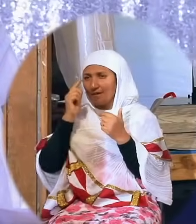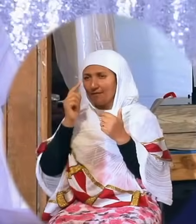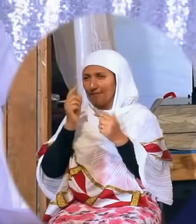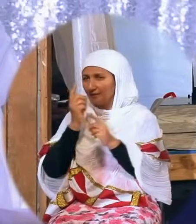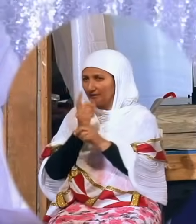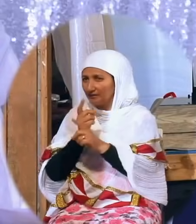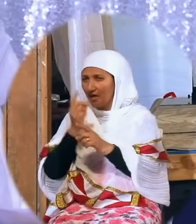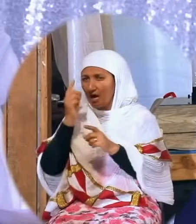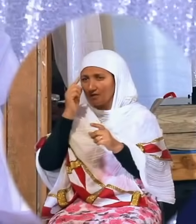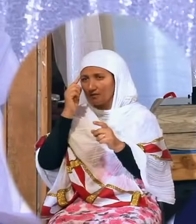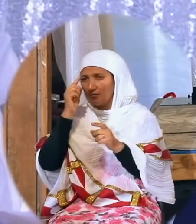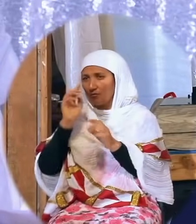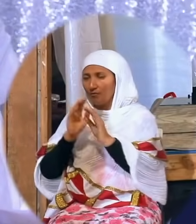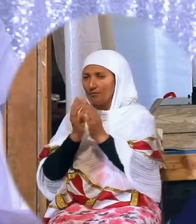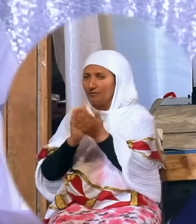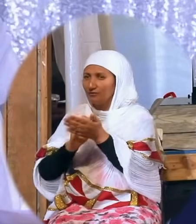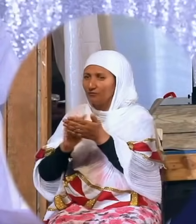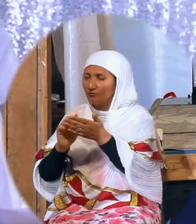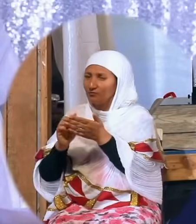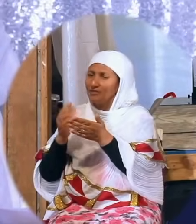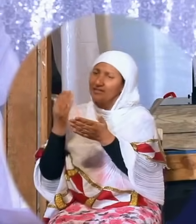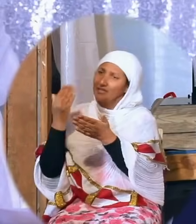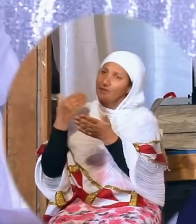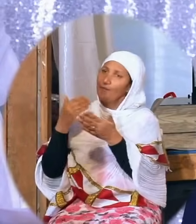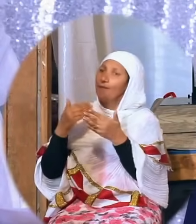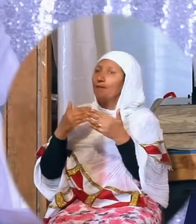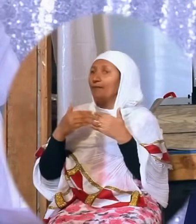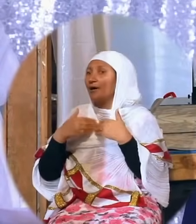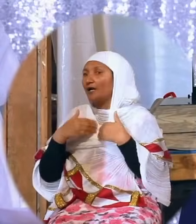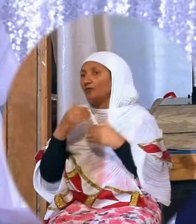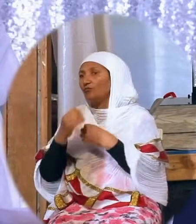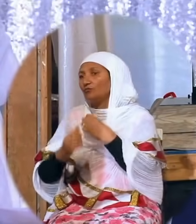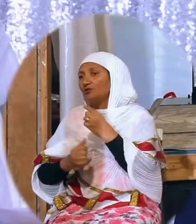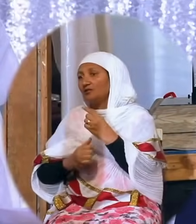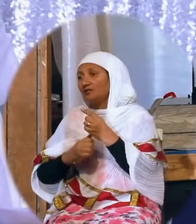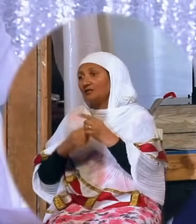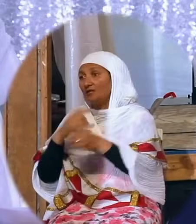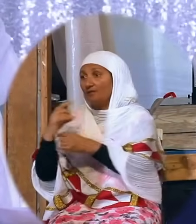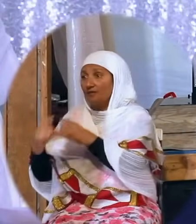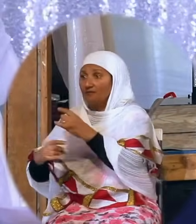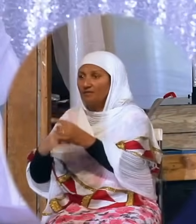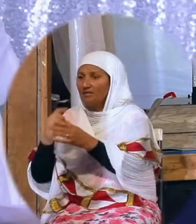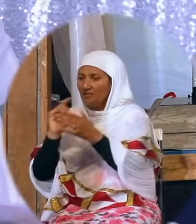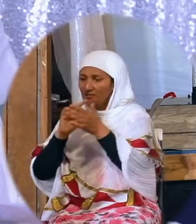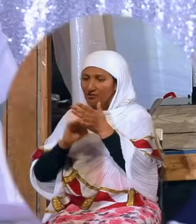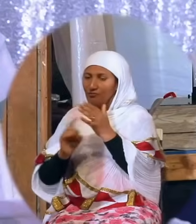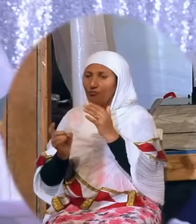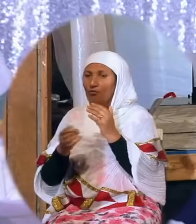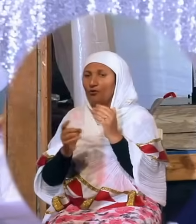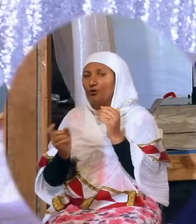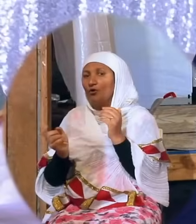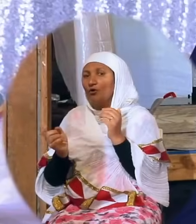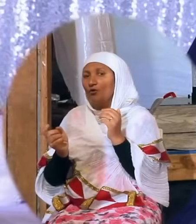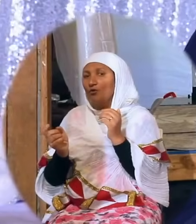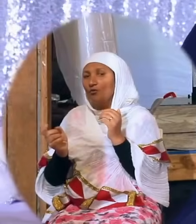በመጽሐፍ ቅዱስ ቀደም ባለውም ዘመን እንደዚህ በጣም ዝርዝር በሆነ ሁኔታ